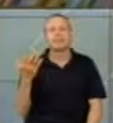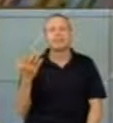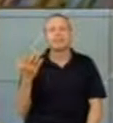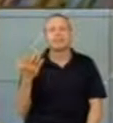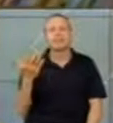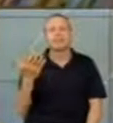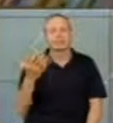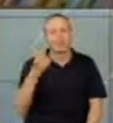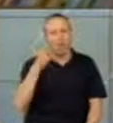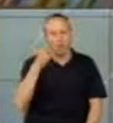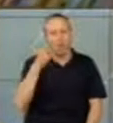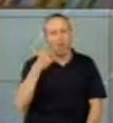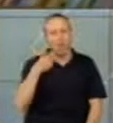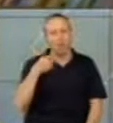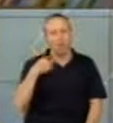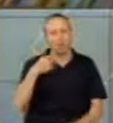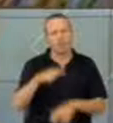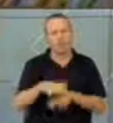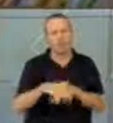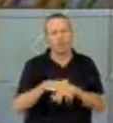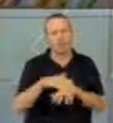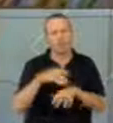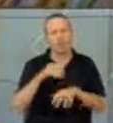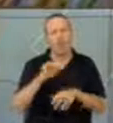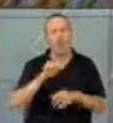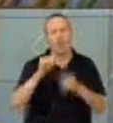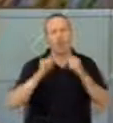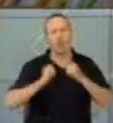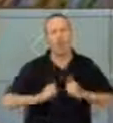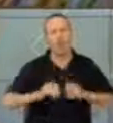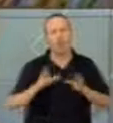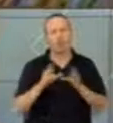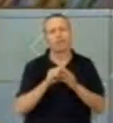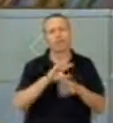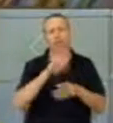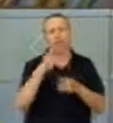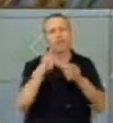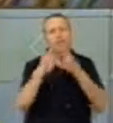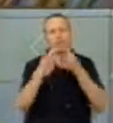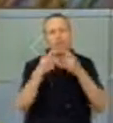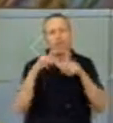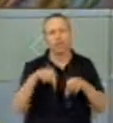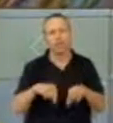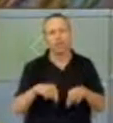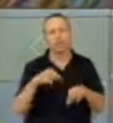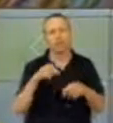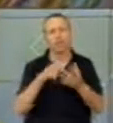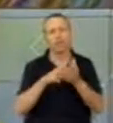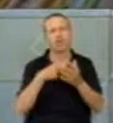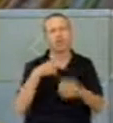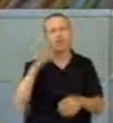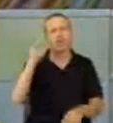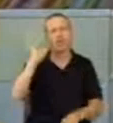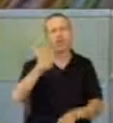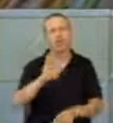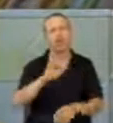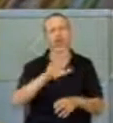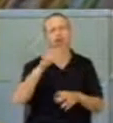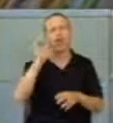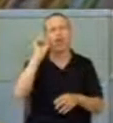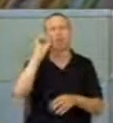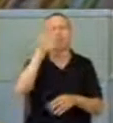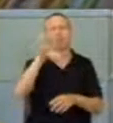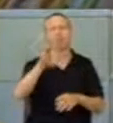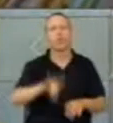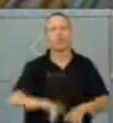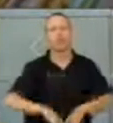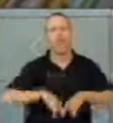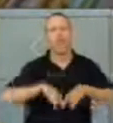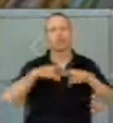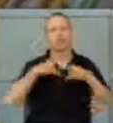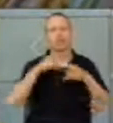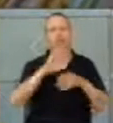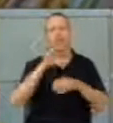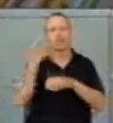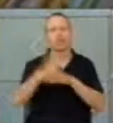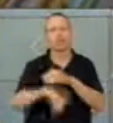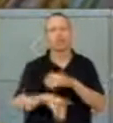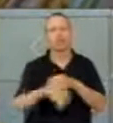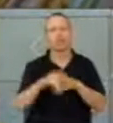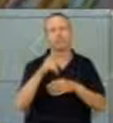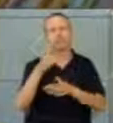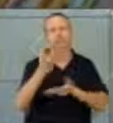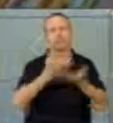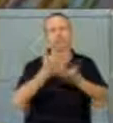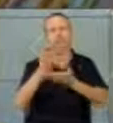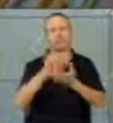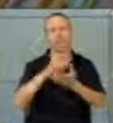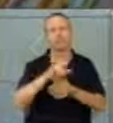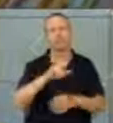תראו, אנחנו עומדים פה, אני מרגיש קצת לא נוח עם כל השיחה הזאת, מפני שאני בכלל נגד כל השידורים החיים האינסופיים הללו, שבו רק משרתים